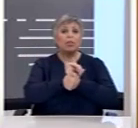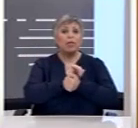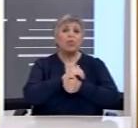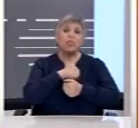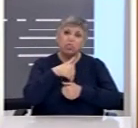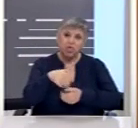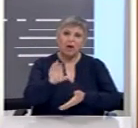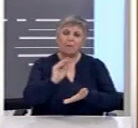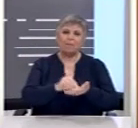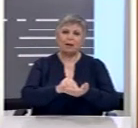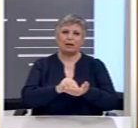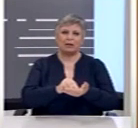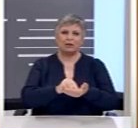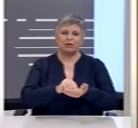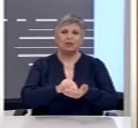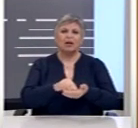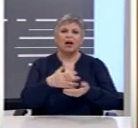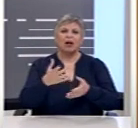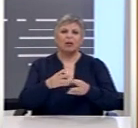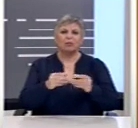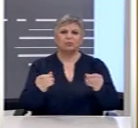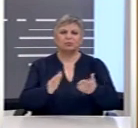ανελήφθη πολιτική πρωτοβουλία ύστερα